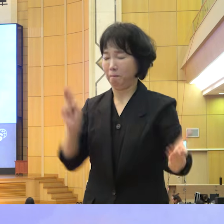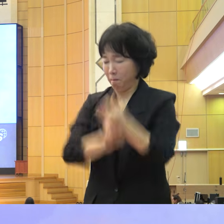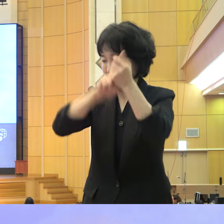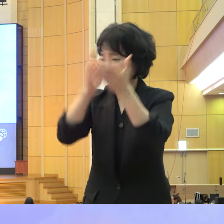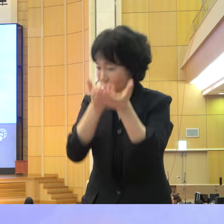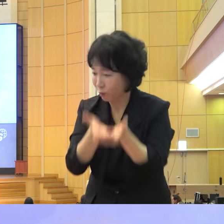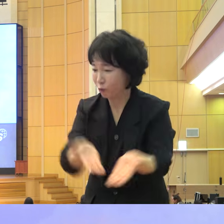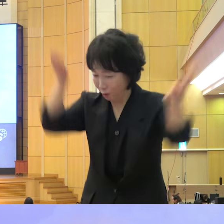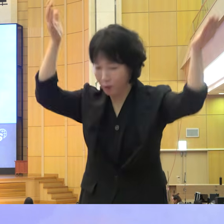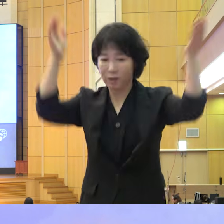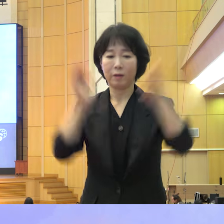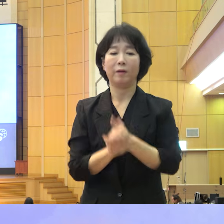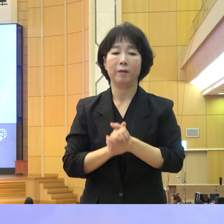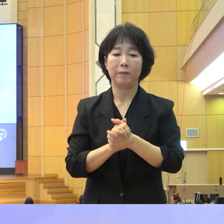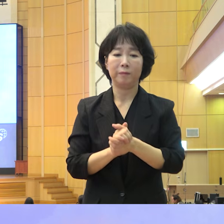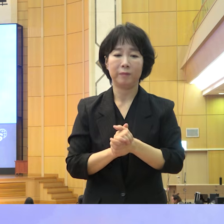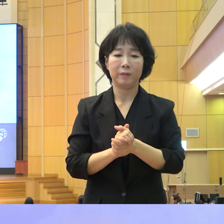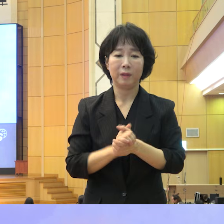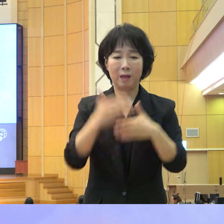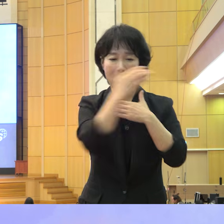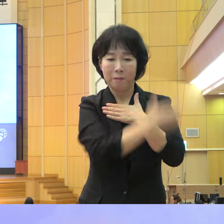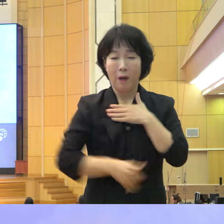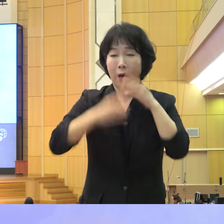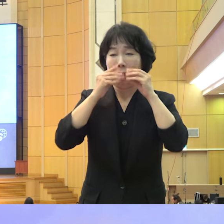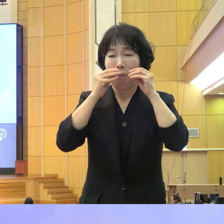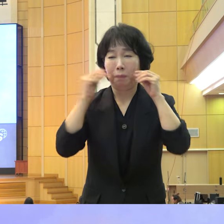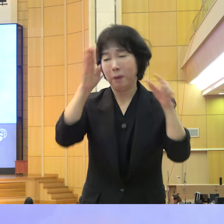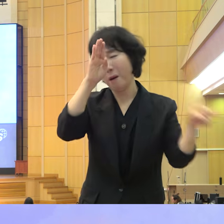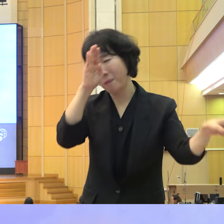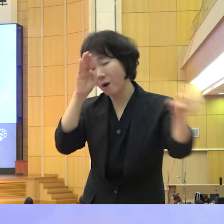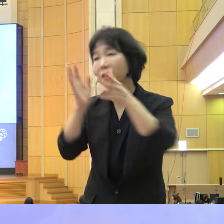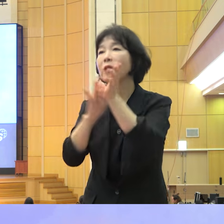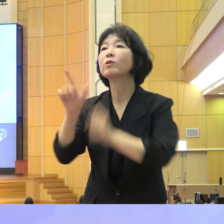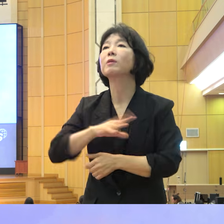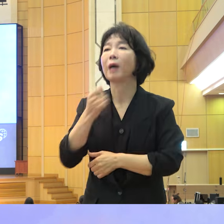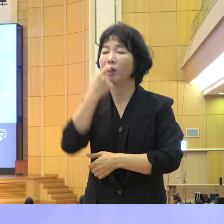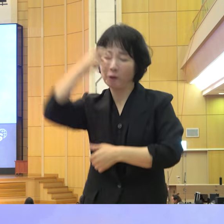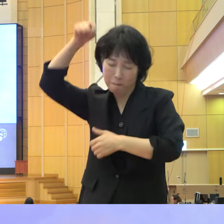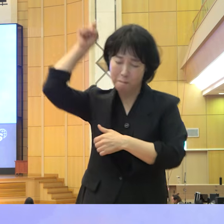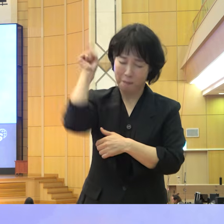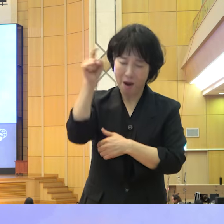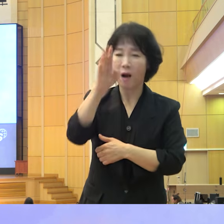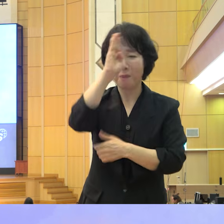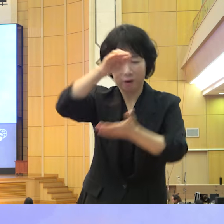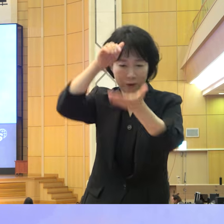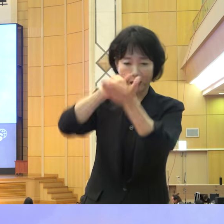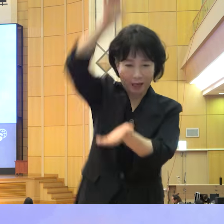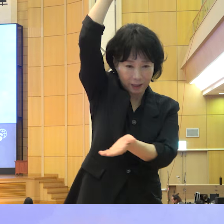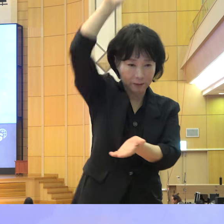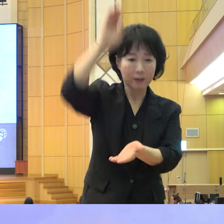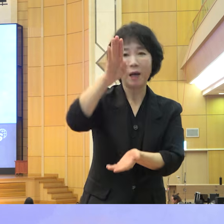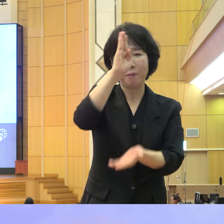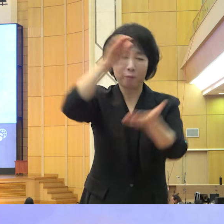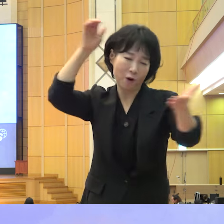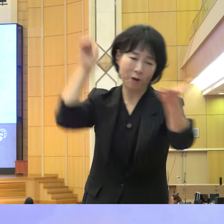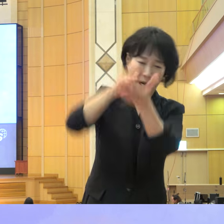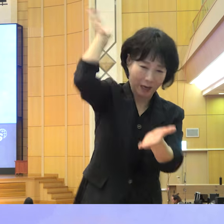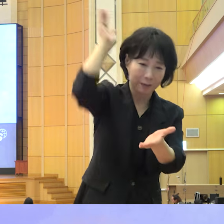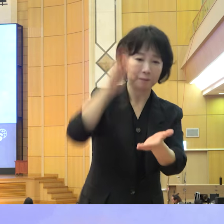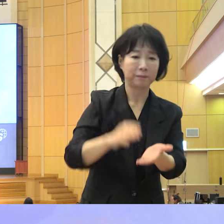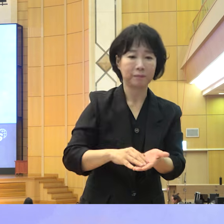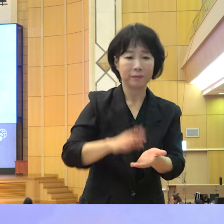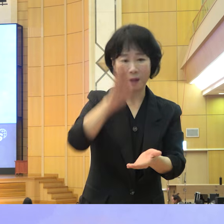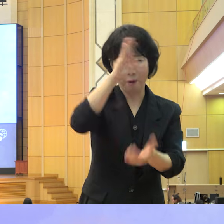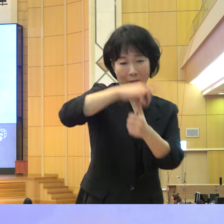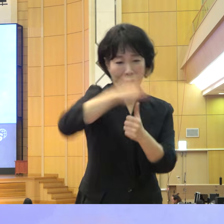기적을 베풀어 주시옵소서. 머리서부터 발까지 어떤 병이든지 예수 이름으로 병원에 떠나가라, 물러가라.